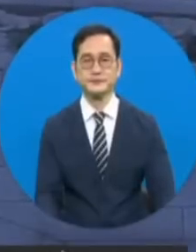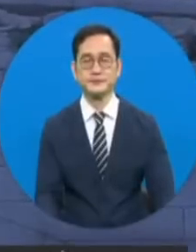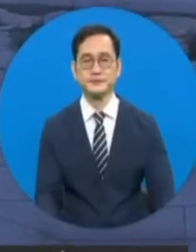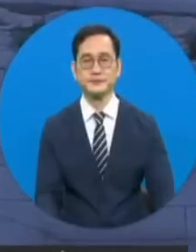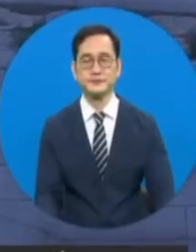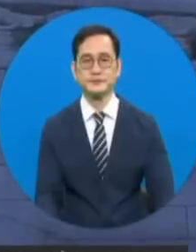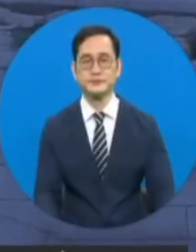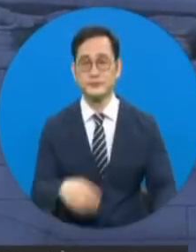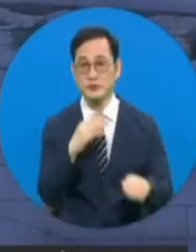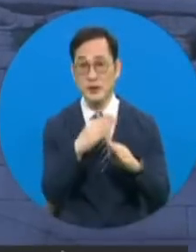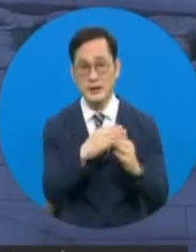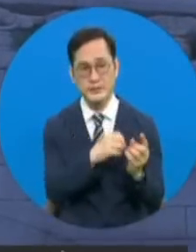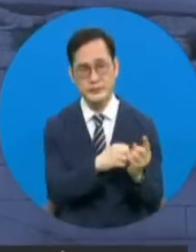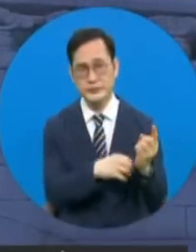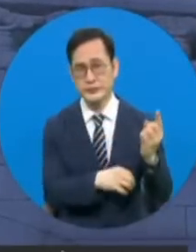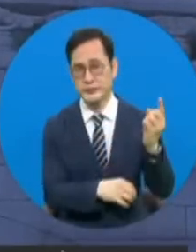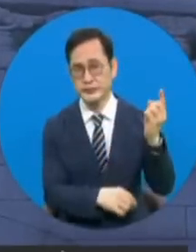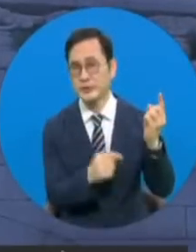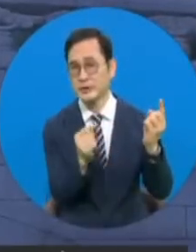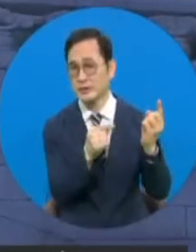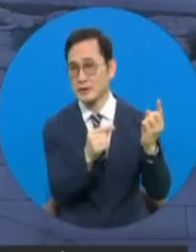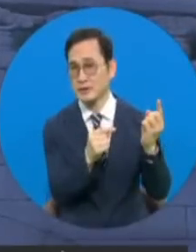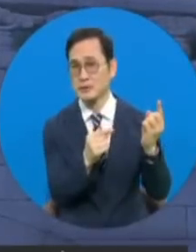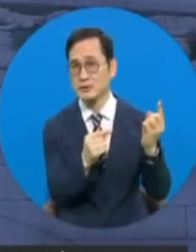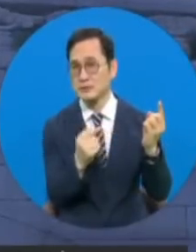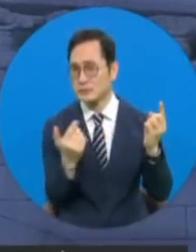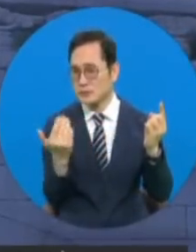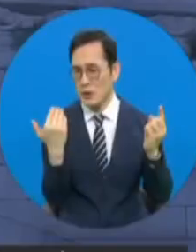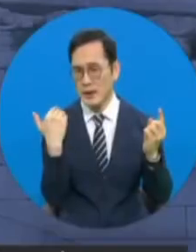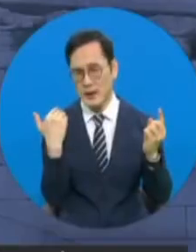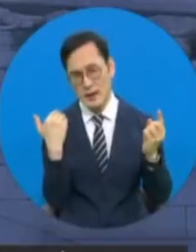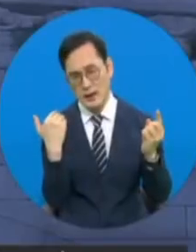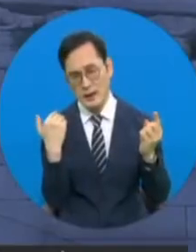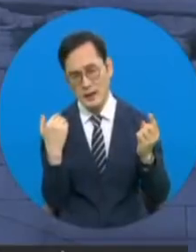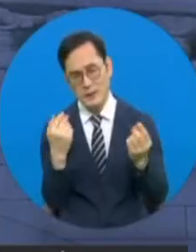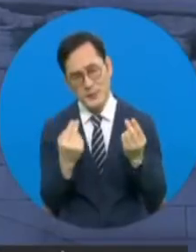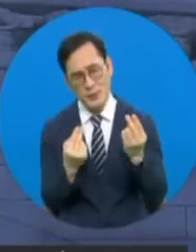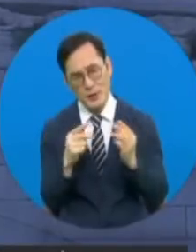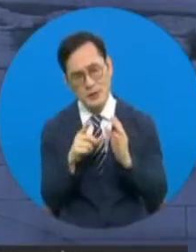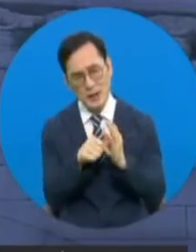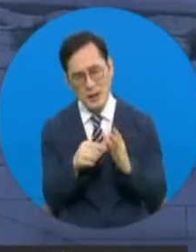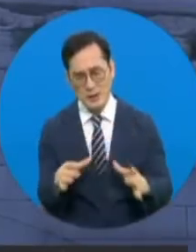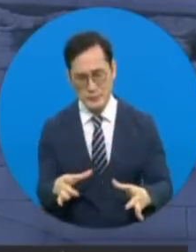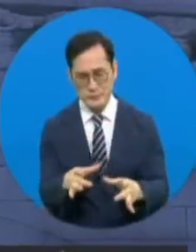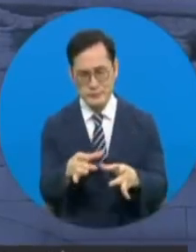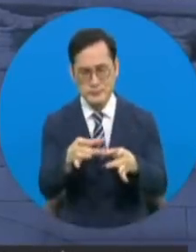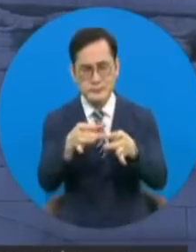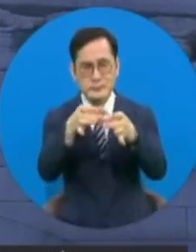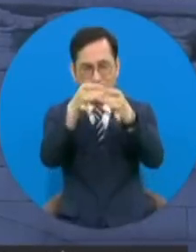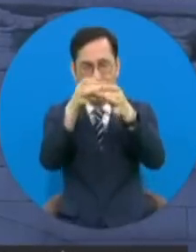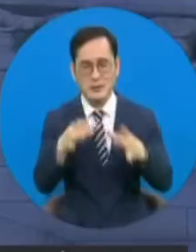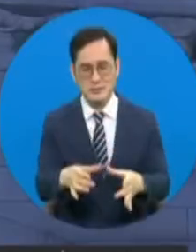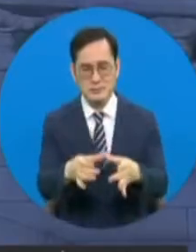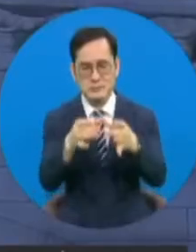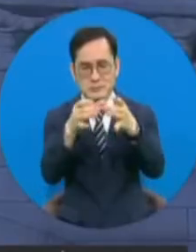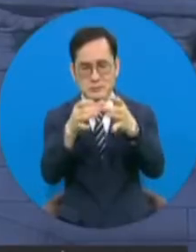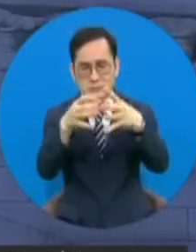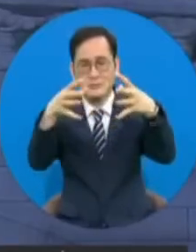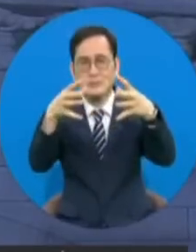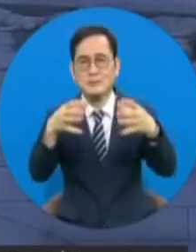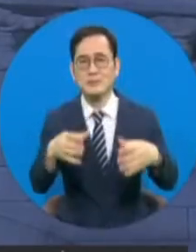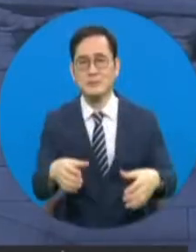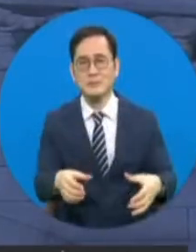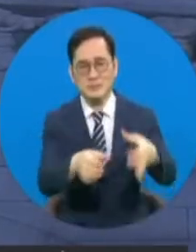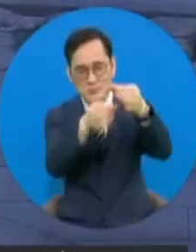북한이 이번에 쏜 로켓 발사체 이전에 북한이 쐈던 거에 비해서 머리가 많이 큽니다 가분수입니다 그 이유는 무엇일지